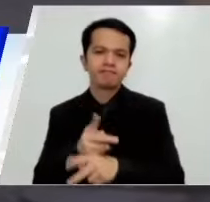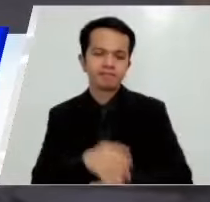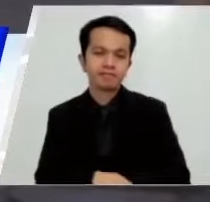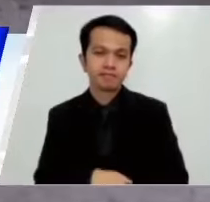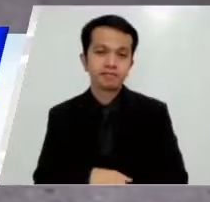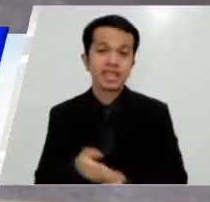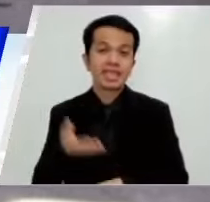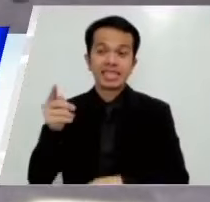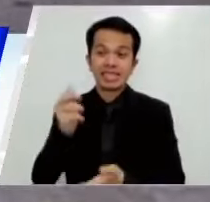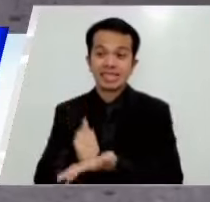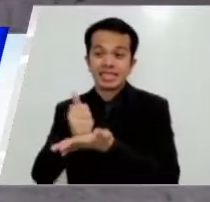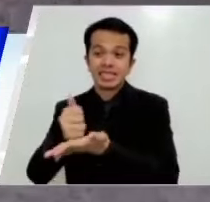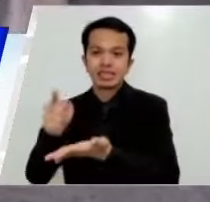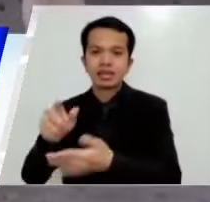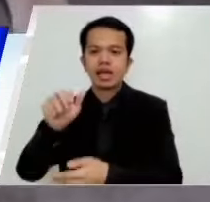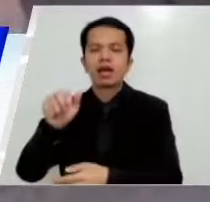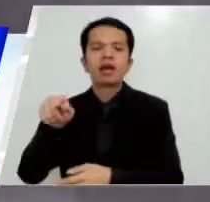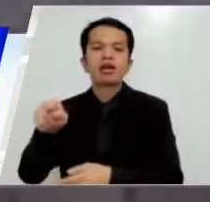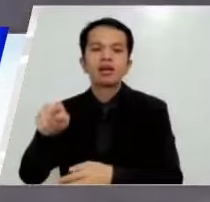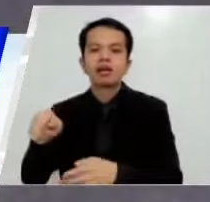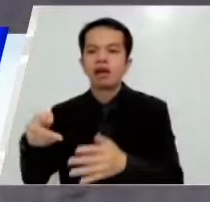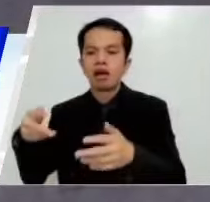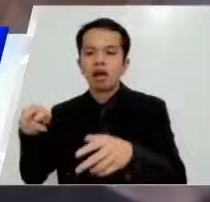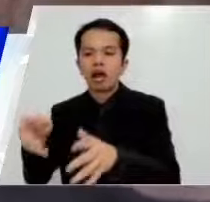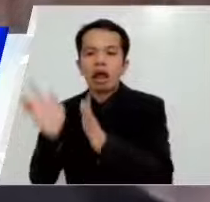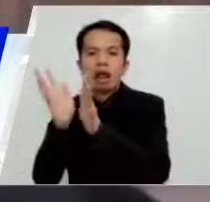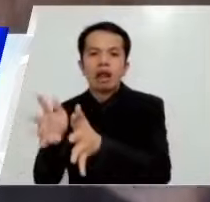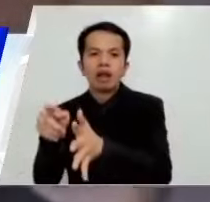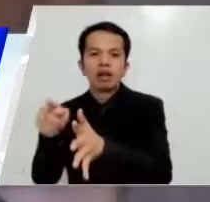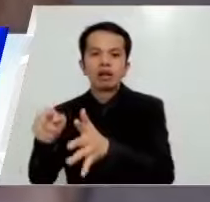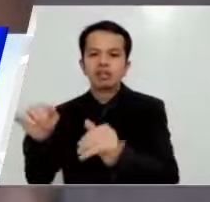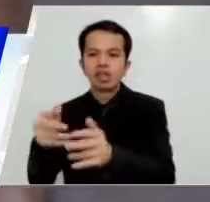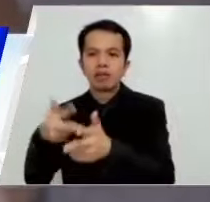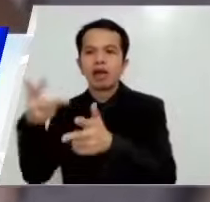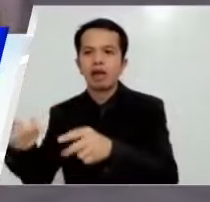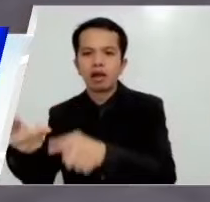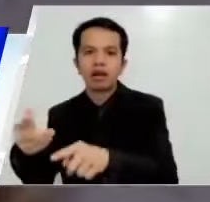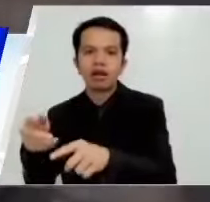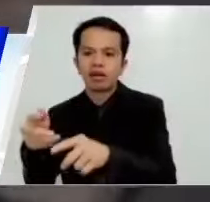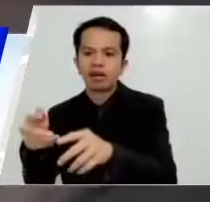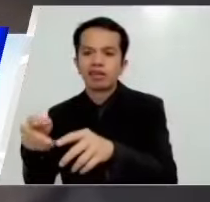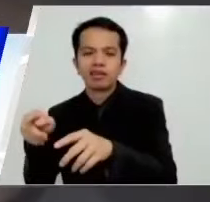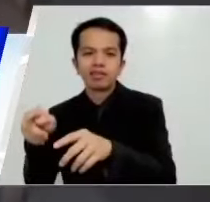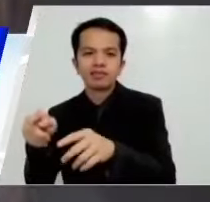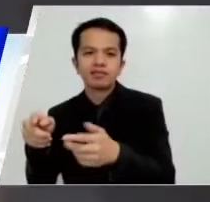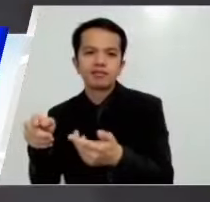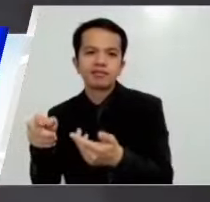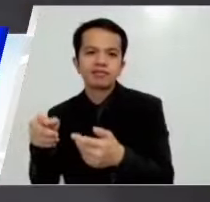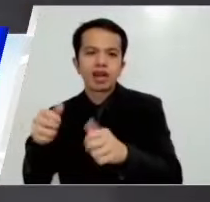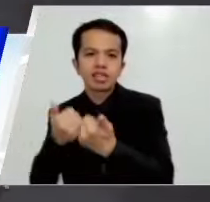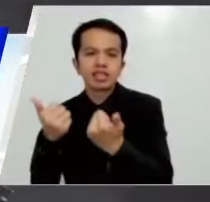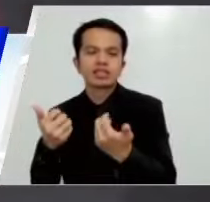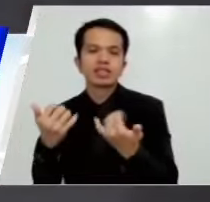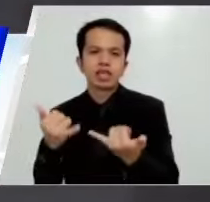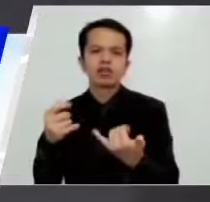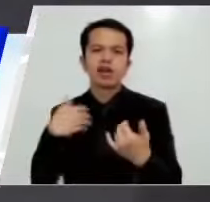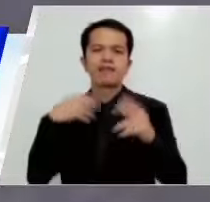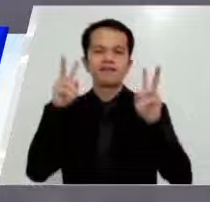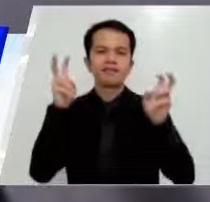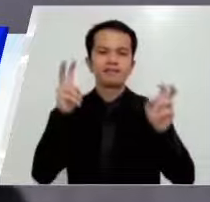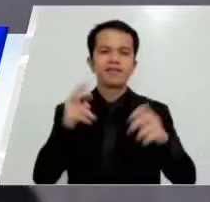isang aspen na nasagasaan at pinabayaan na lang sa kalsada. Hanggang sa binuo niya ang grupong Tales of Hope, isang samahan ng